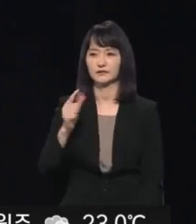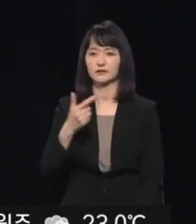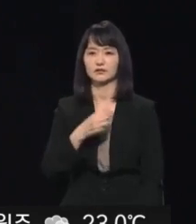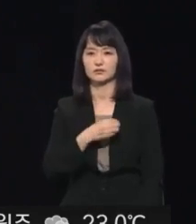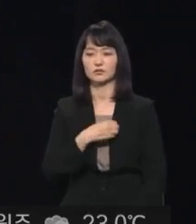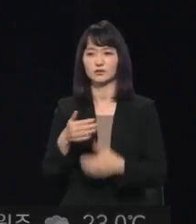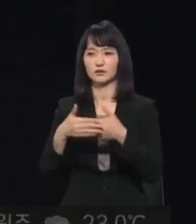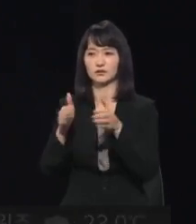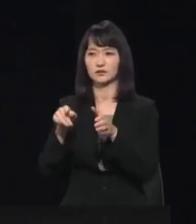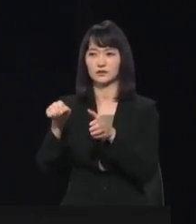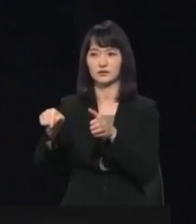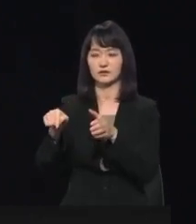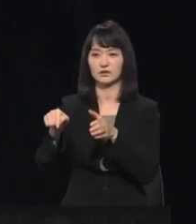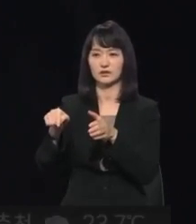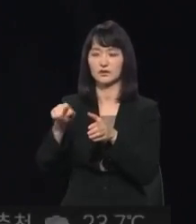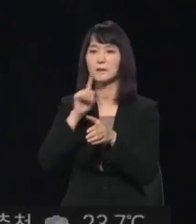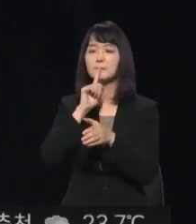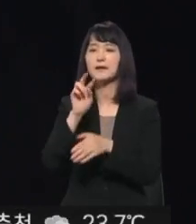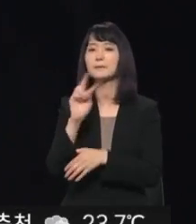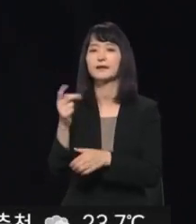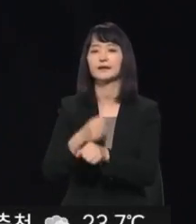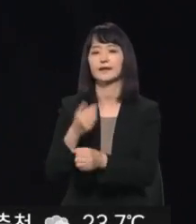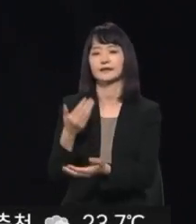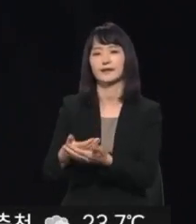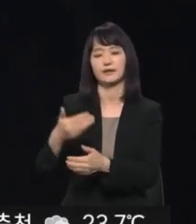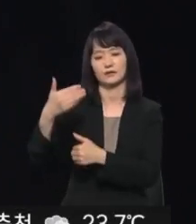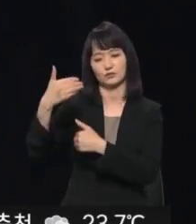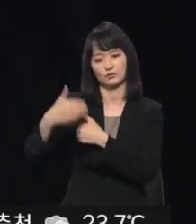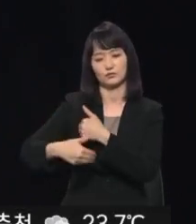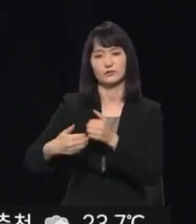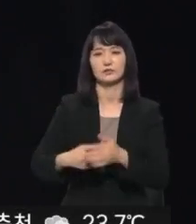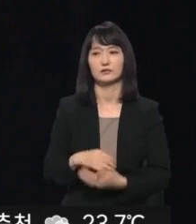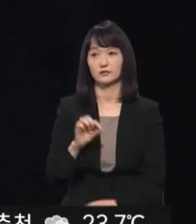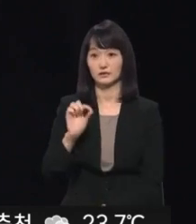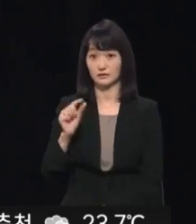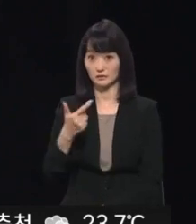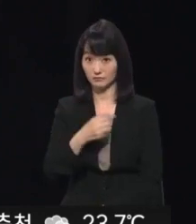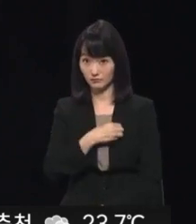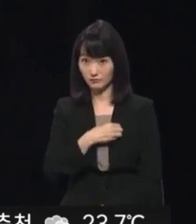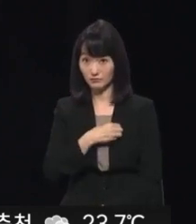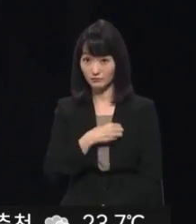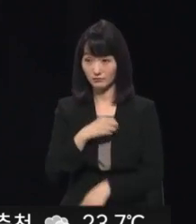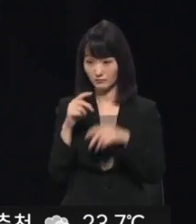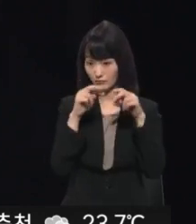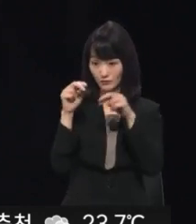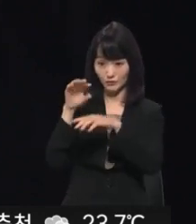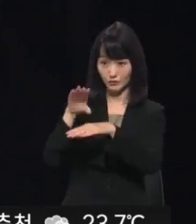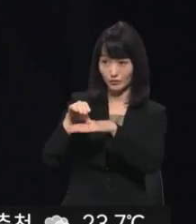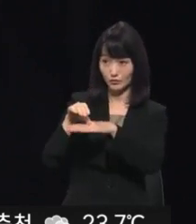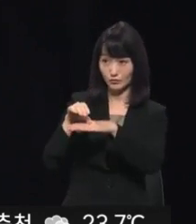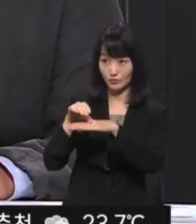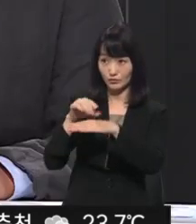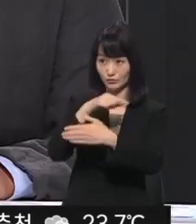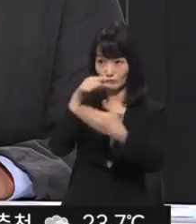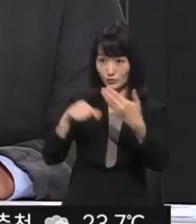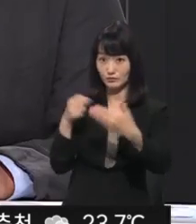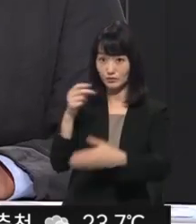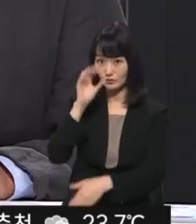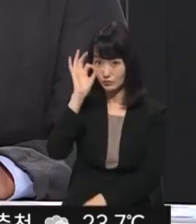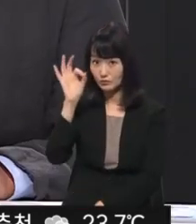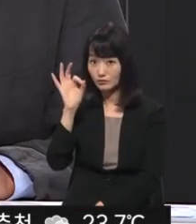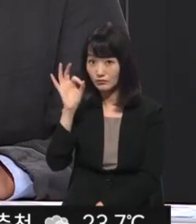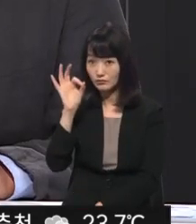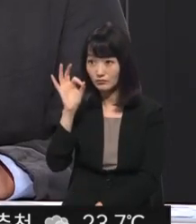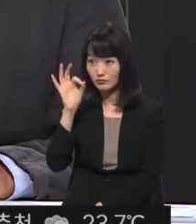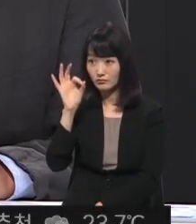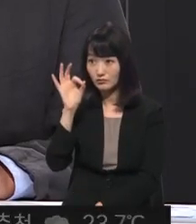돼서 그걸 정정해 달라고 그래 또 요청이 왔습니다 안 원님이 있을 전 라이브를 주소 자주 보시는 모양이죠